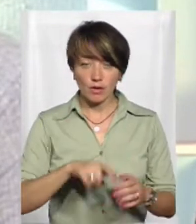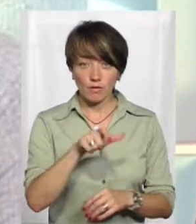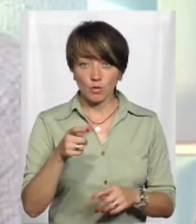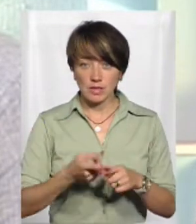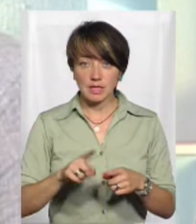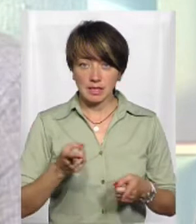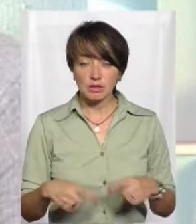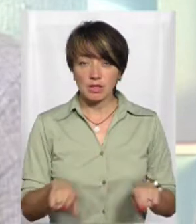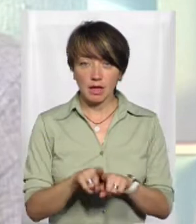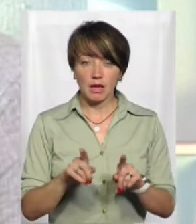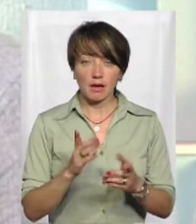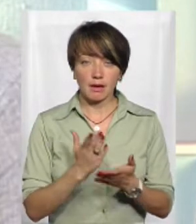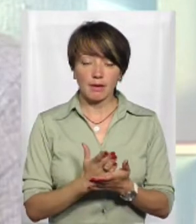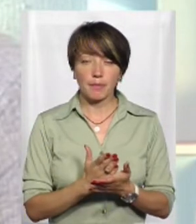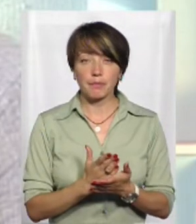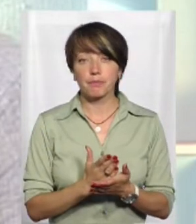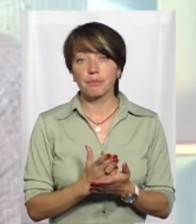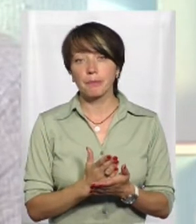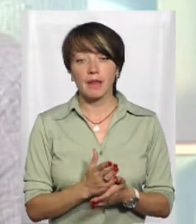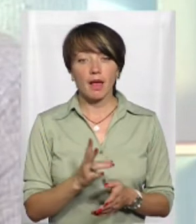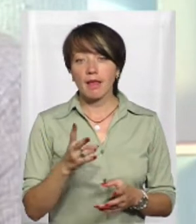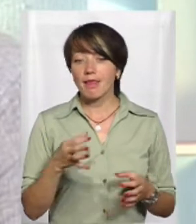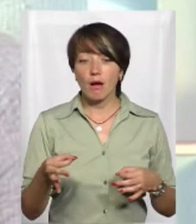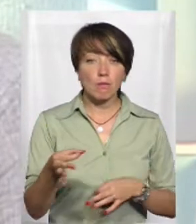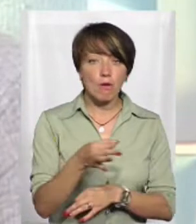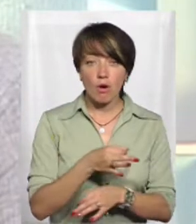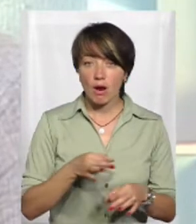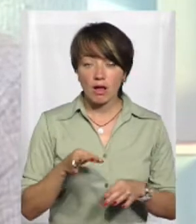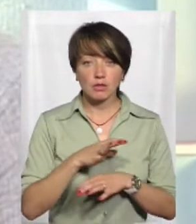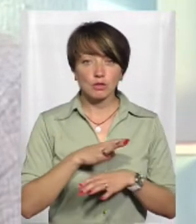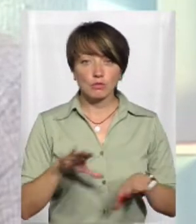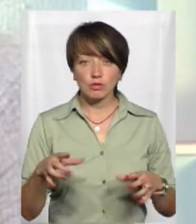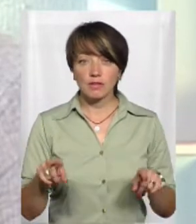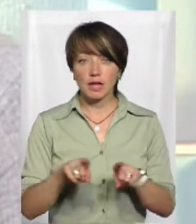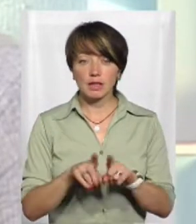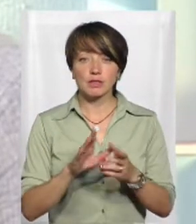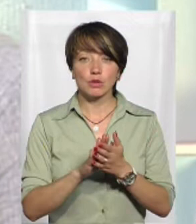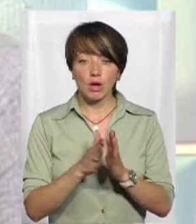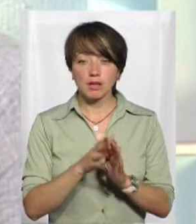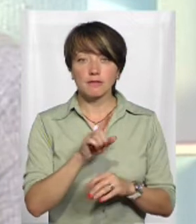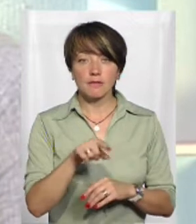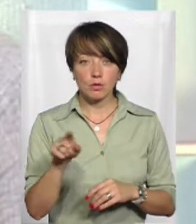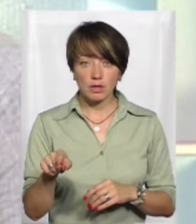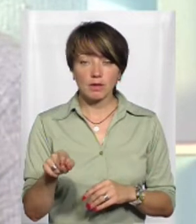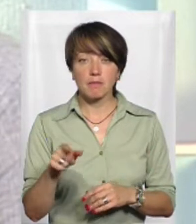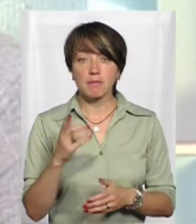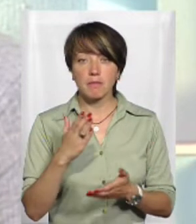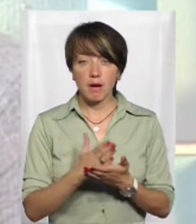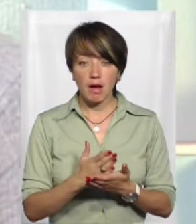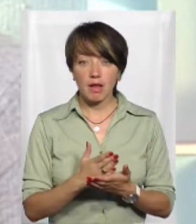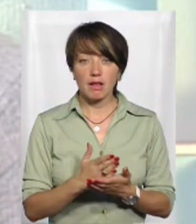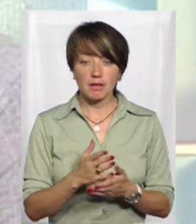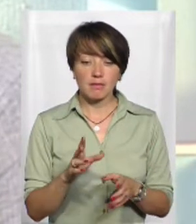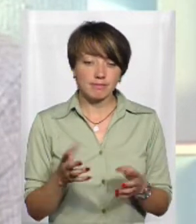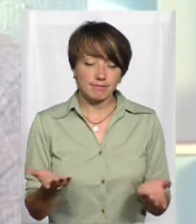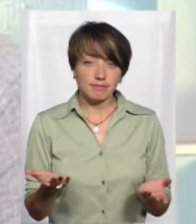це дійсно є так, такий момент, не порадившись, не бувши в такій ситуації, вони мали певну